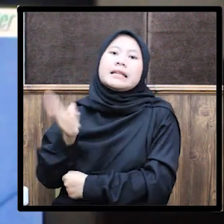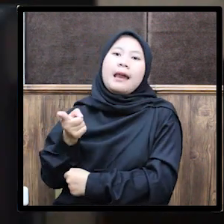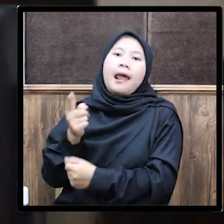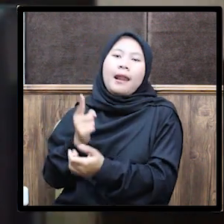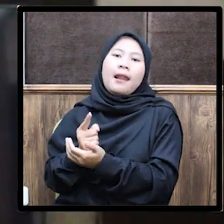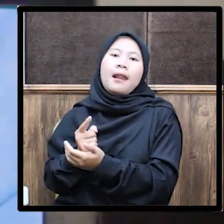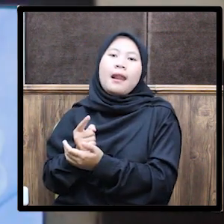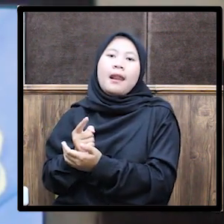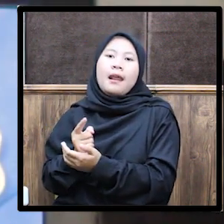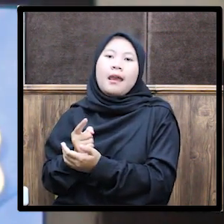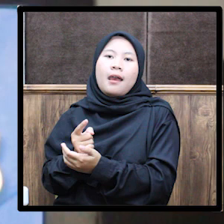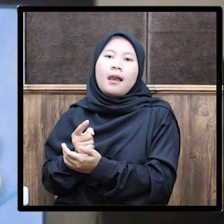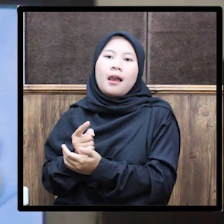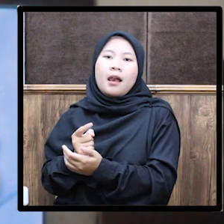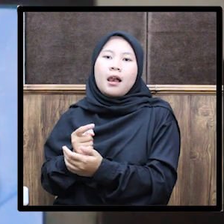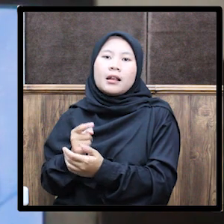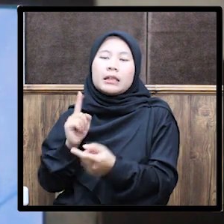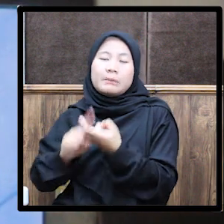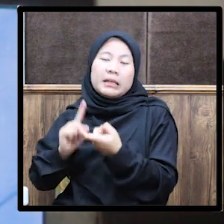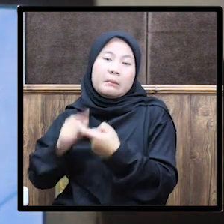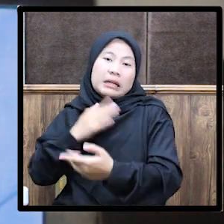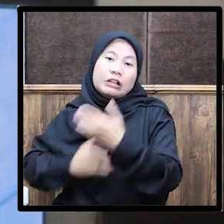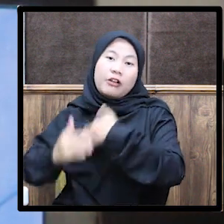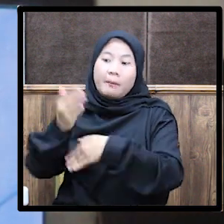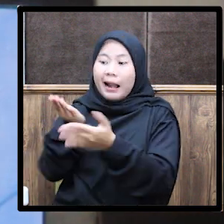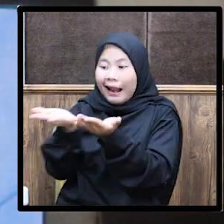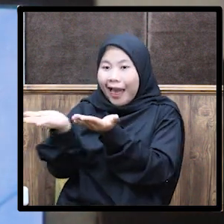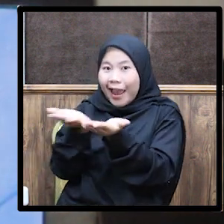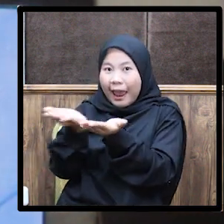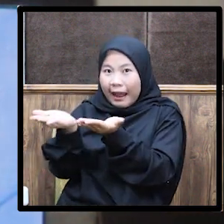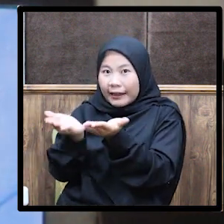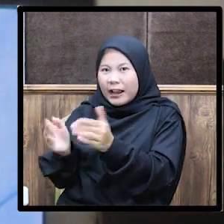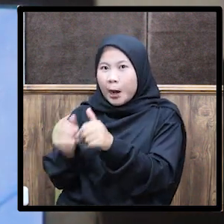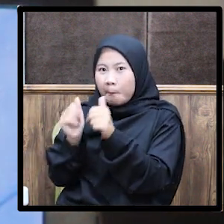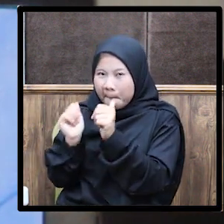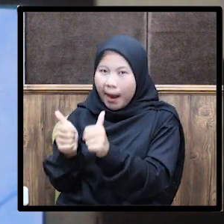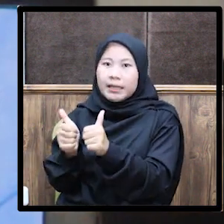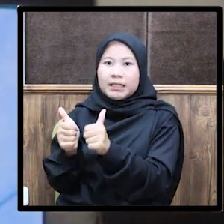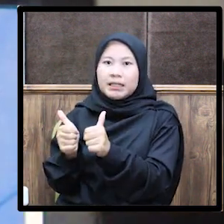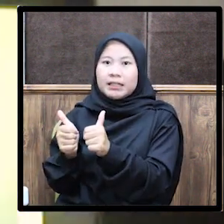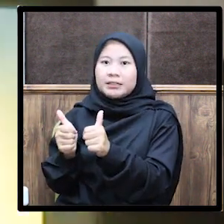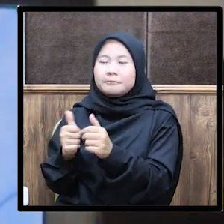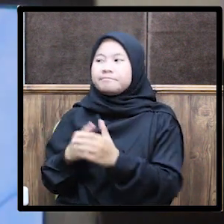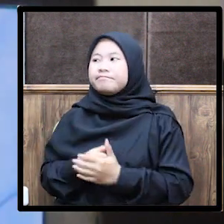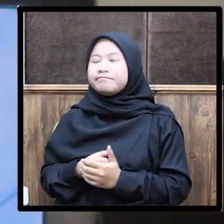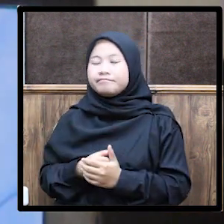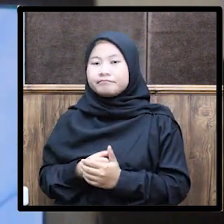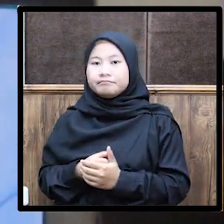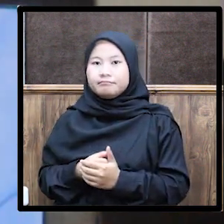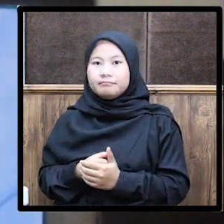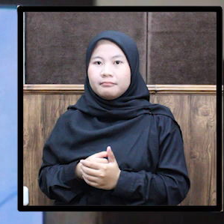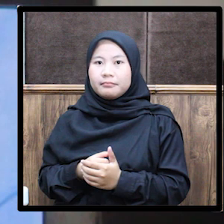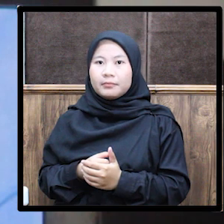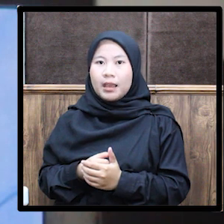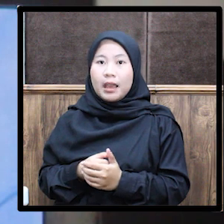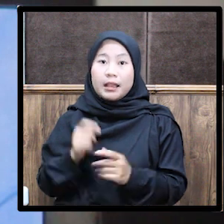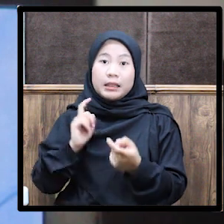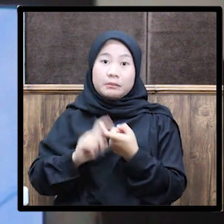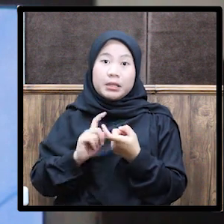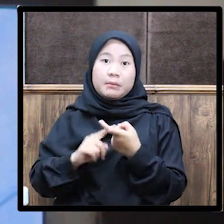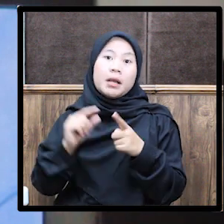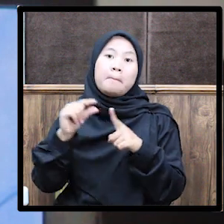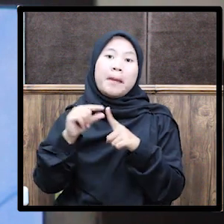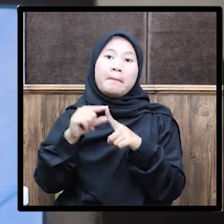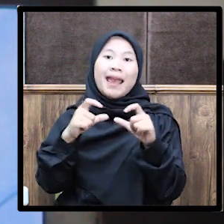dengan baik, itu yang kita pastikan. Maka sekali lagi selain ini teman-teman